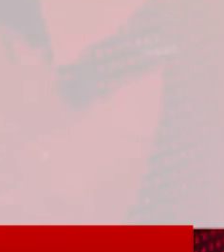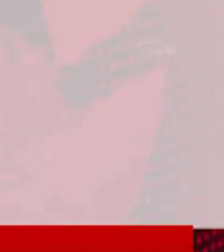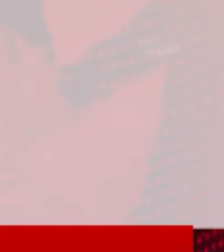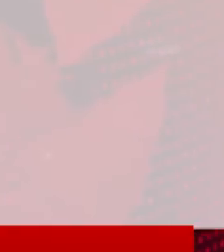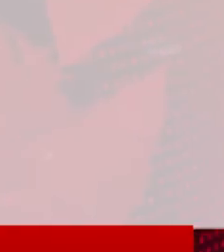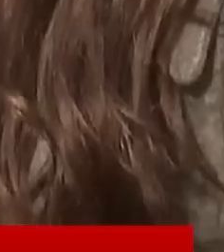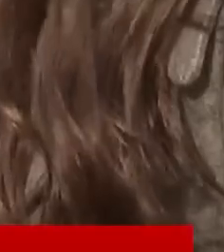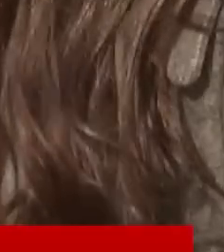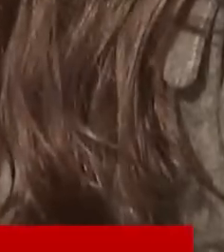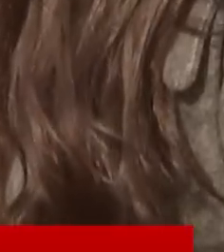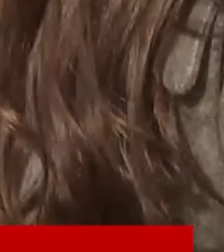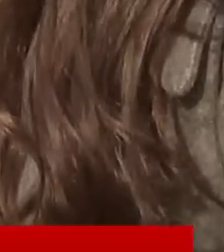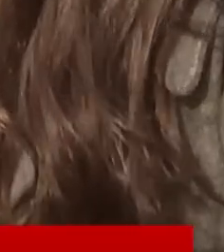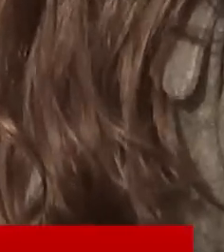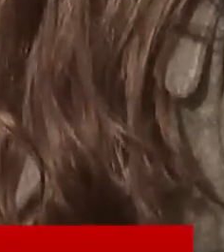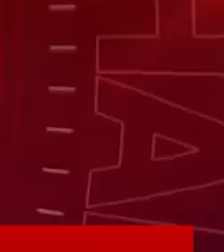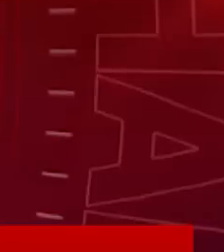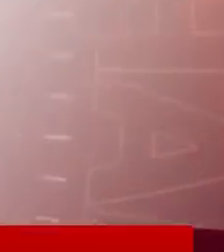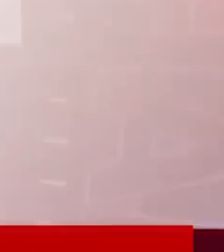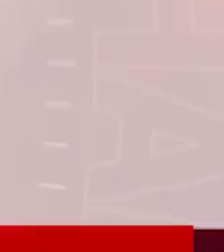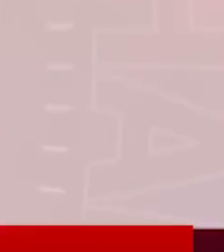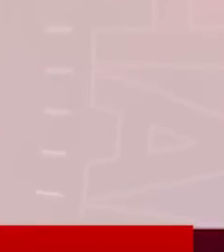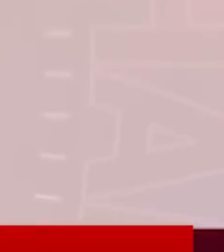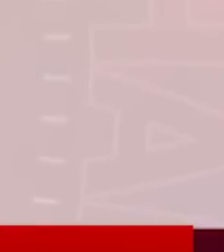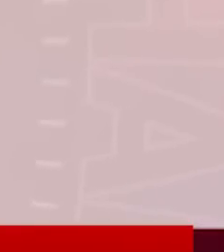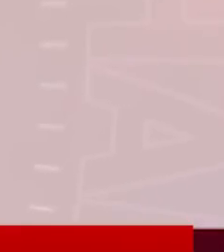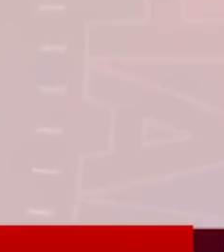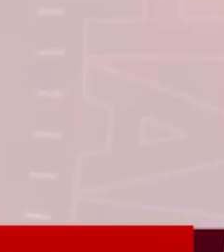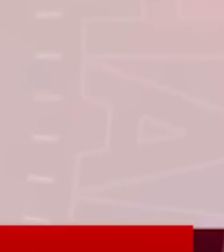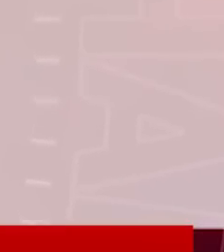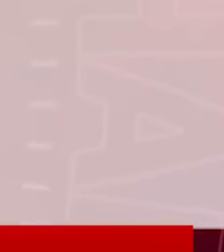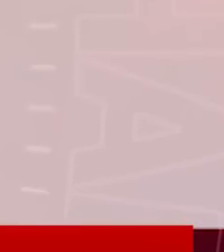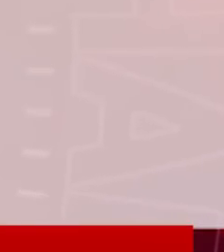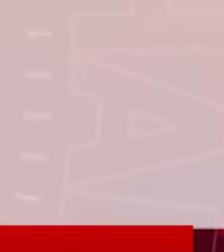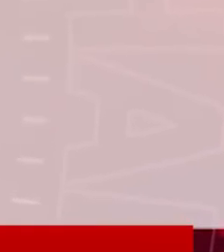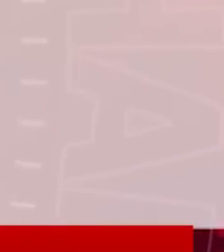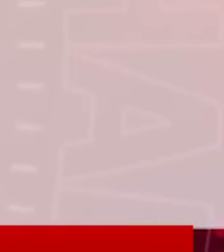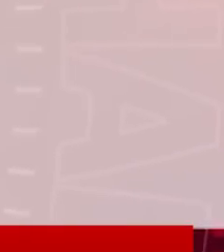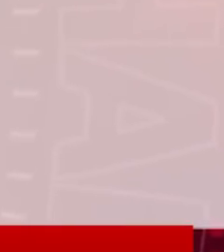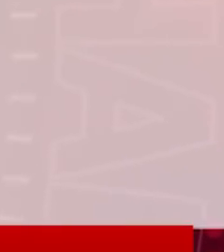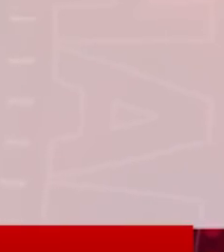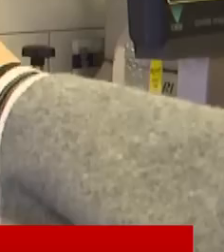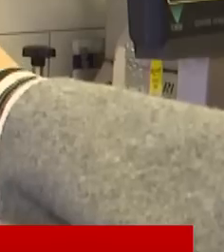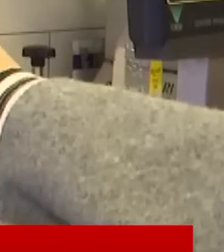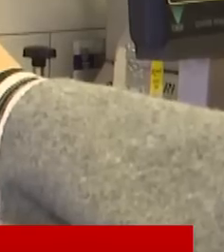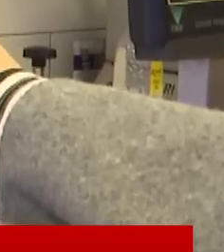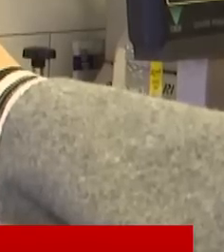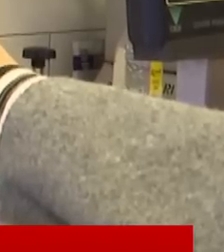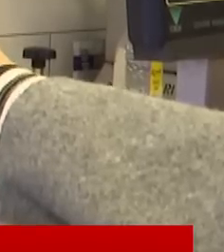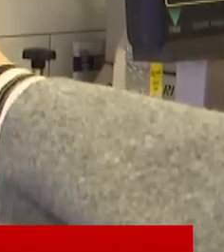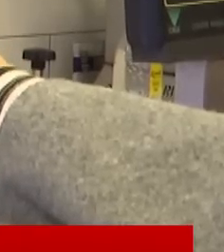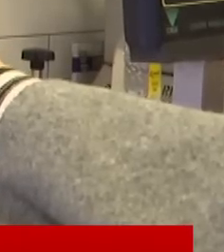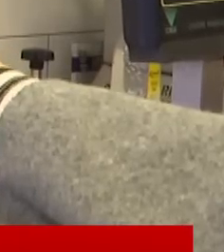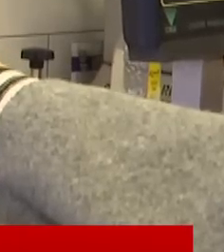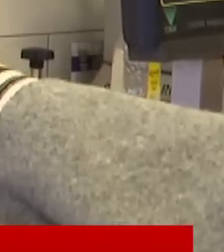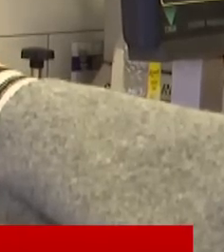kilosu 90 lira kabak çekirdeği alıyorduk En azından o bile şu anda bir kıyma fiyatına yaklaştı mesela raflara bakıyor geri dönüyoruz diyorum yani 170 liradan